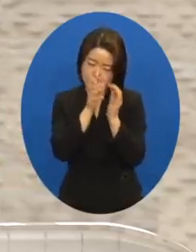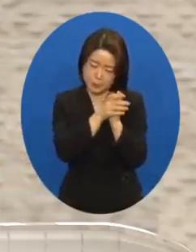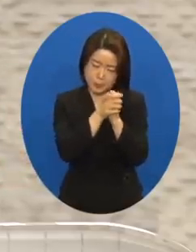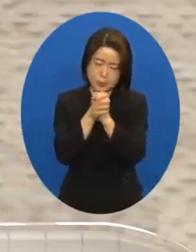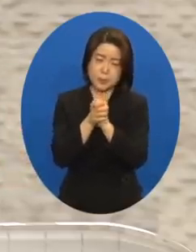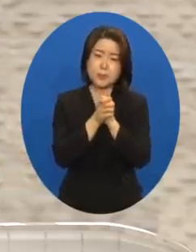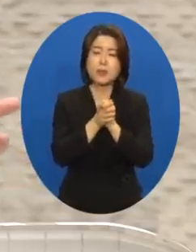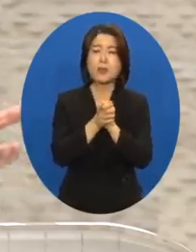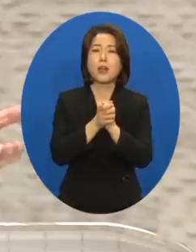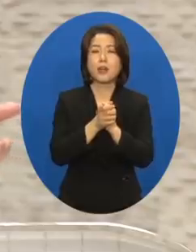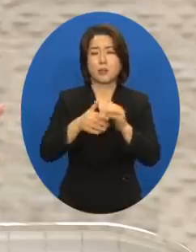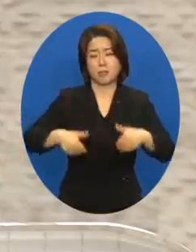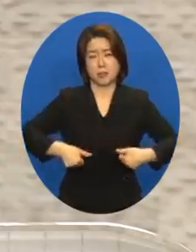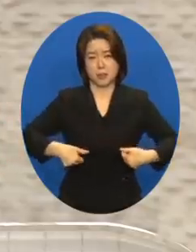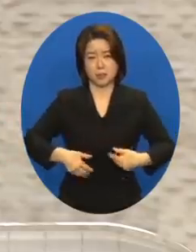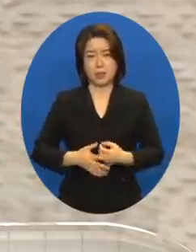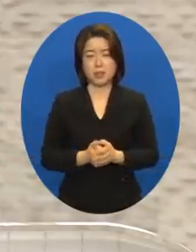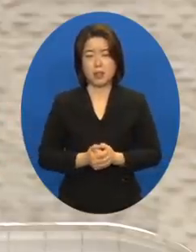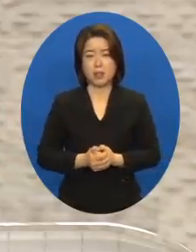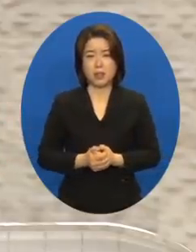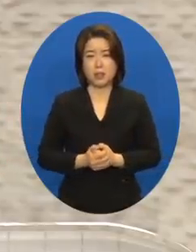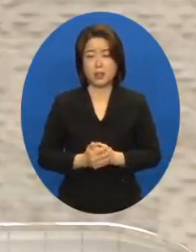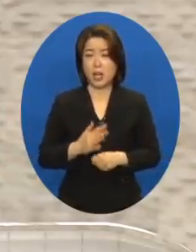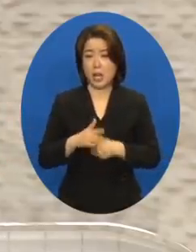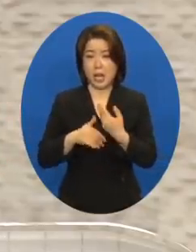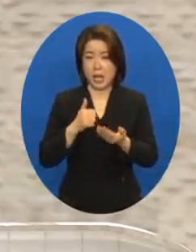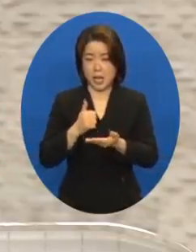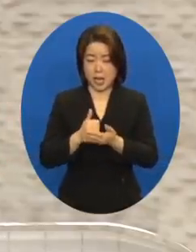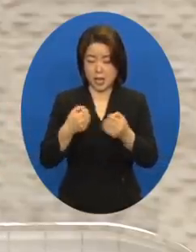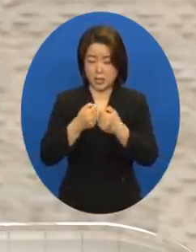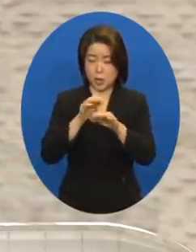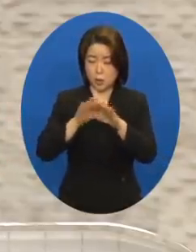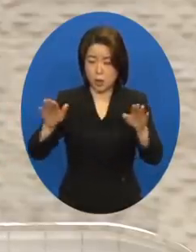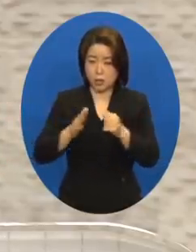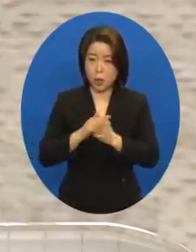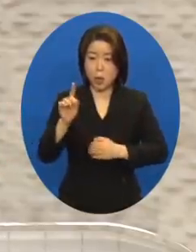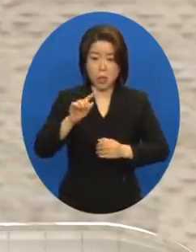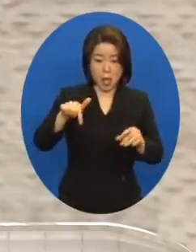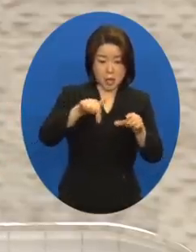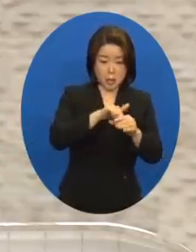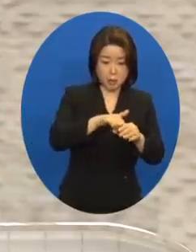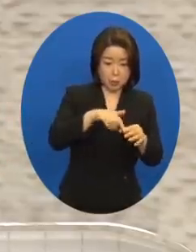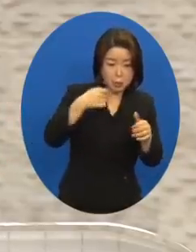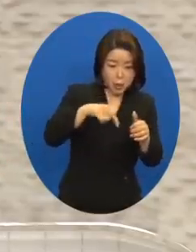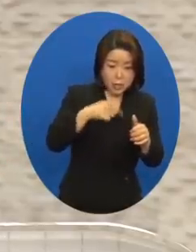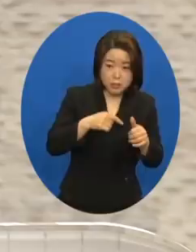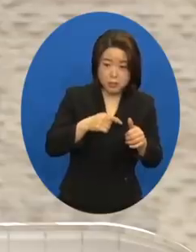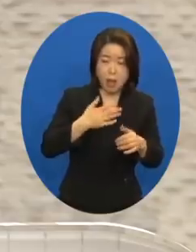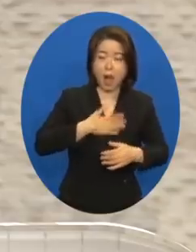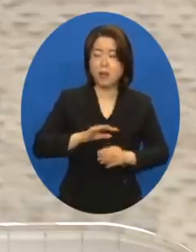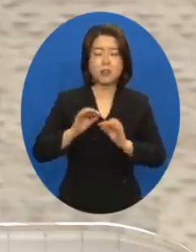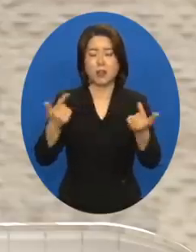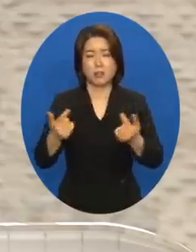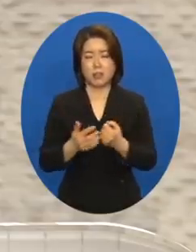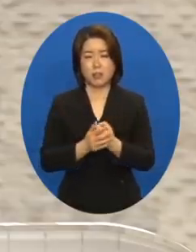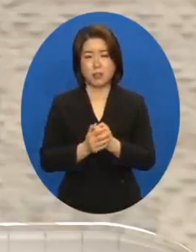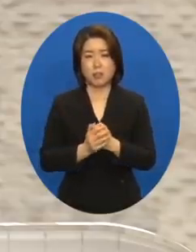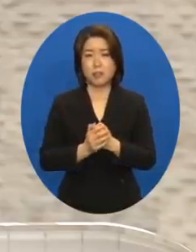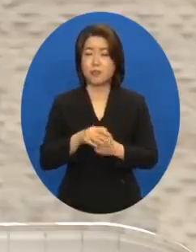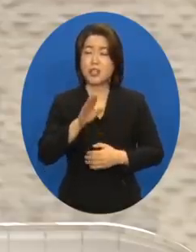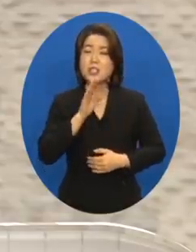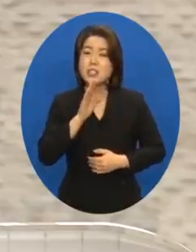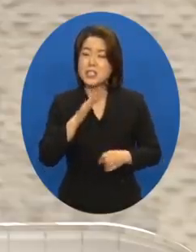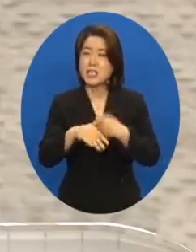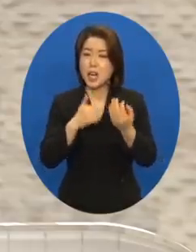하나님과 화해 는 어떤 교리로 않을 문제가 아닙니다 실제로 하나님과 화해 하셨습니까 정말